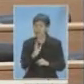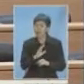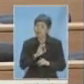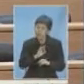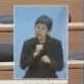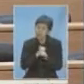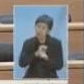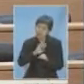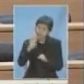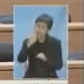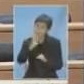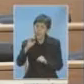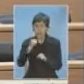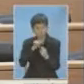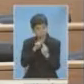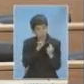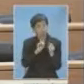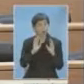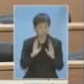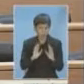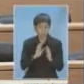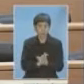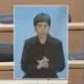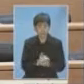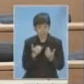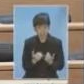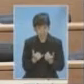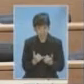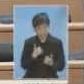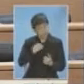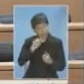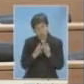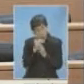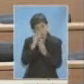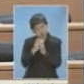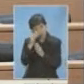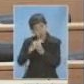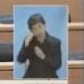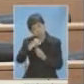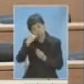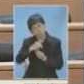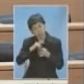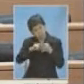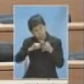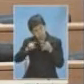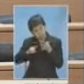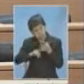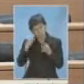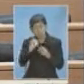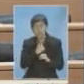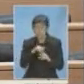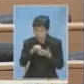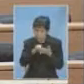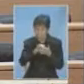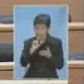ากเกินไปจัดเฉพาะกิจกรรมที่เหมาะสมก็แต่วันนี้มีแทบทุกสัปดาห์นะครับผมคิดว่าเรื่องต่างๆเหล่านี้ต้องไปปรับป